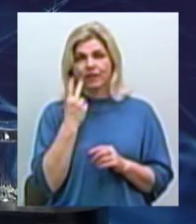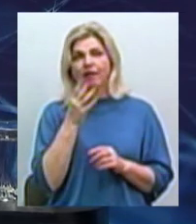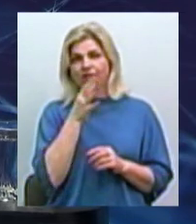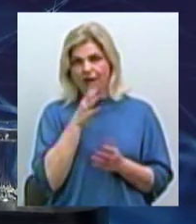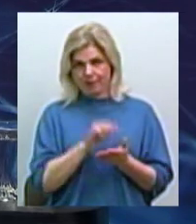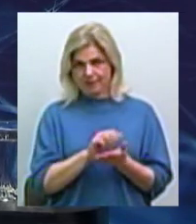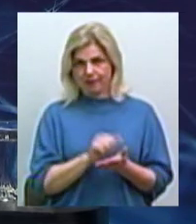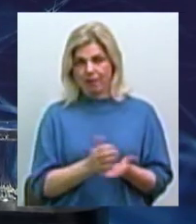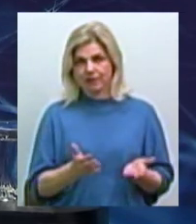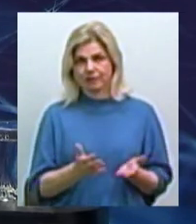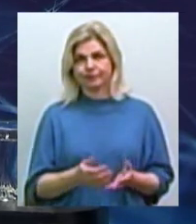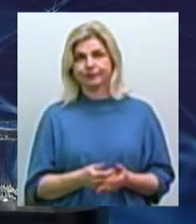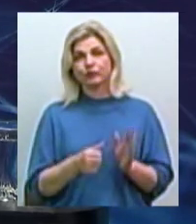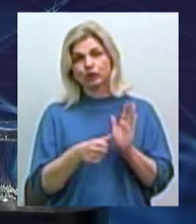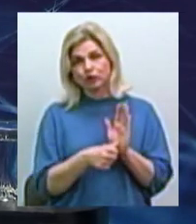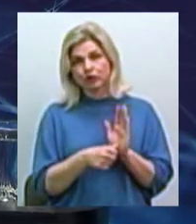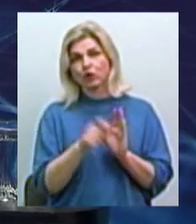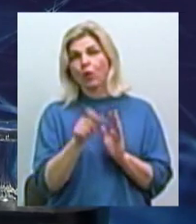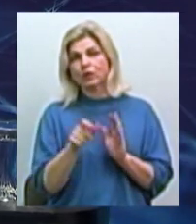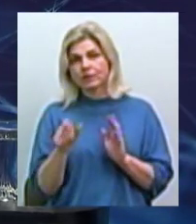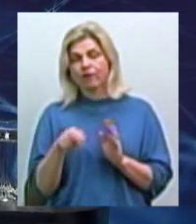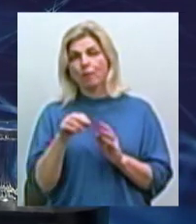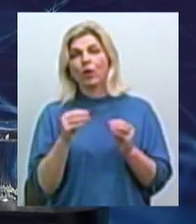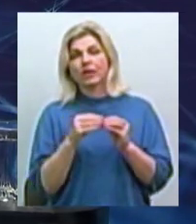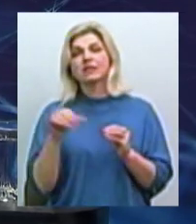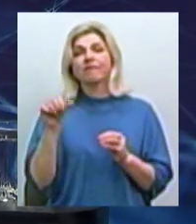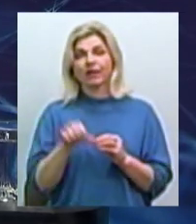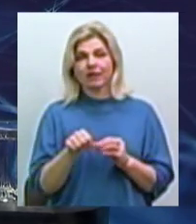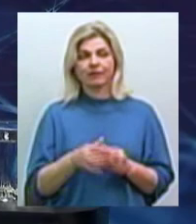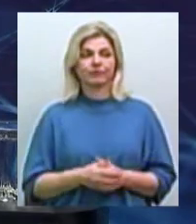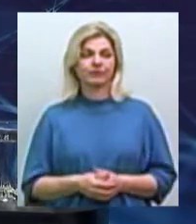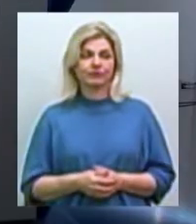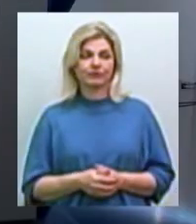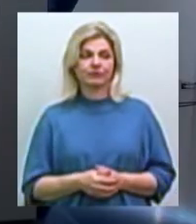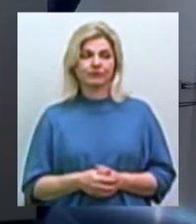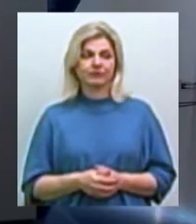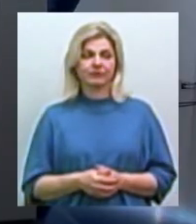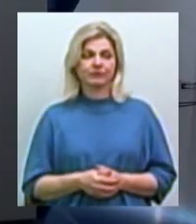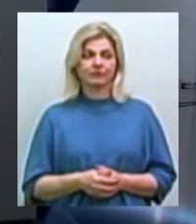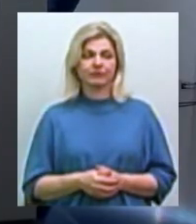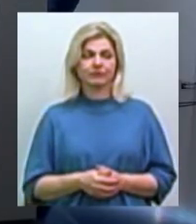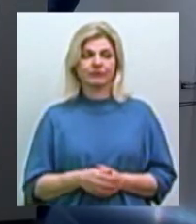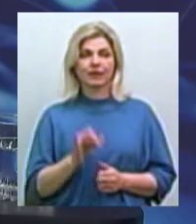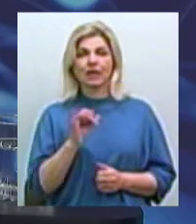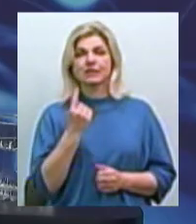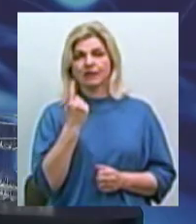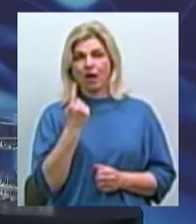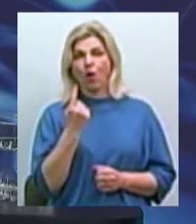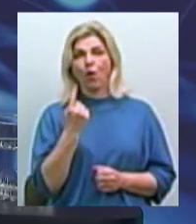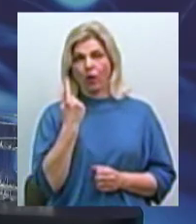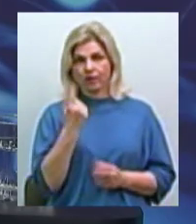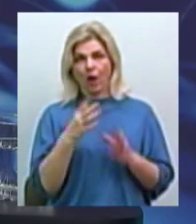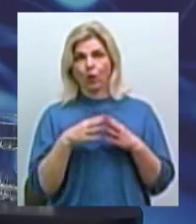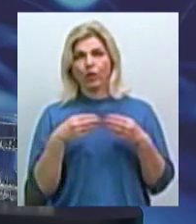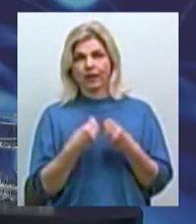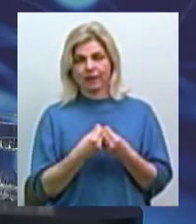час. Певний час, 6 осіб, по 10 хвилин. І це одна родина? Одна родина.